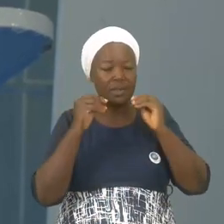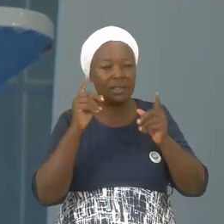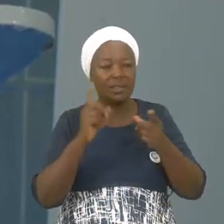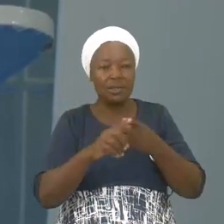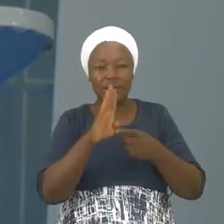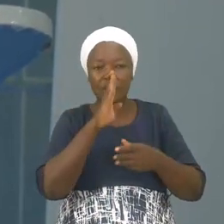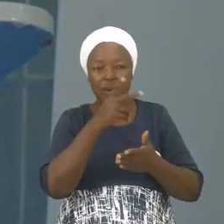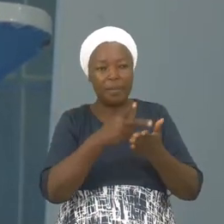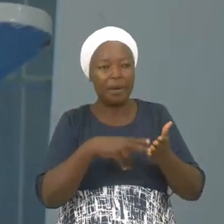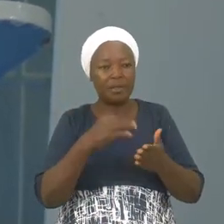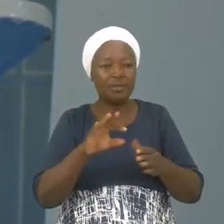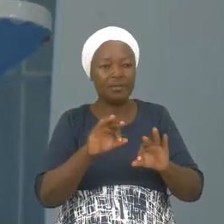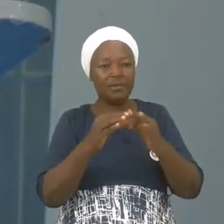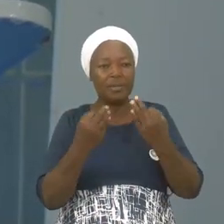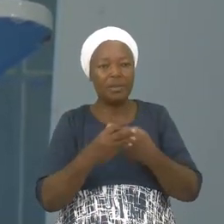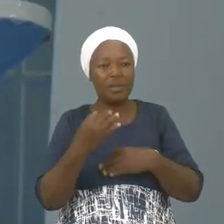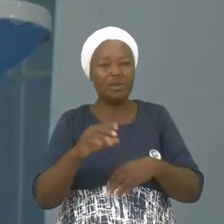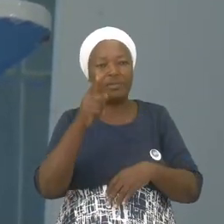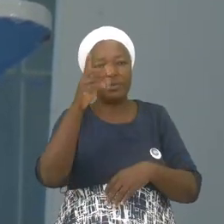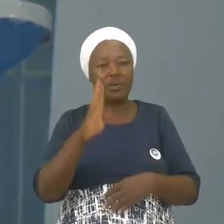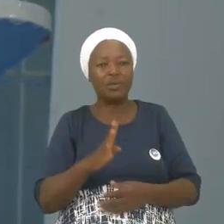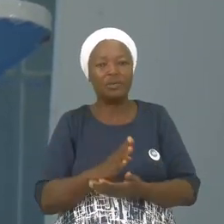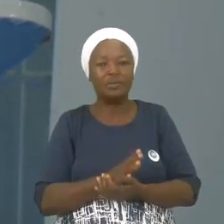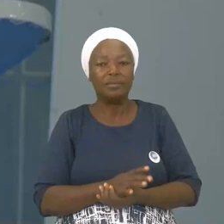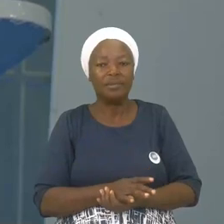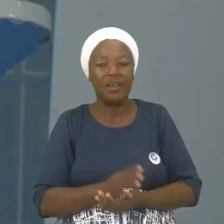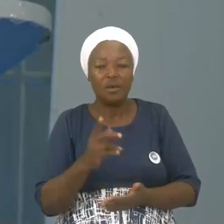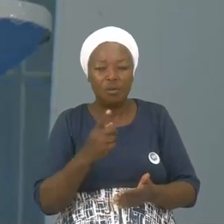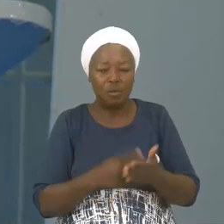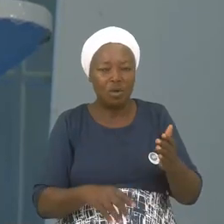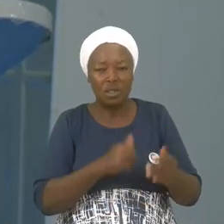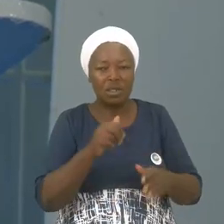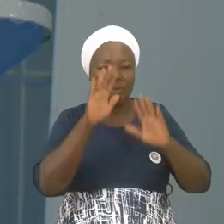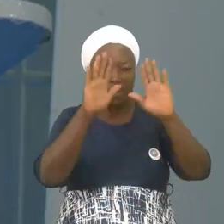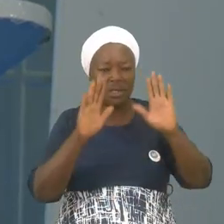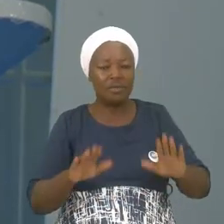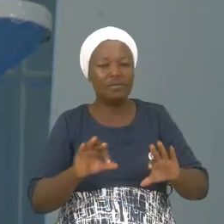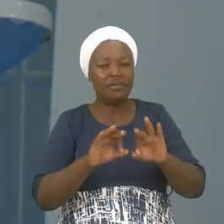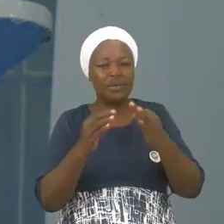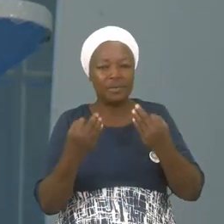Et c'est une expérience bénie de faire partie de la famille de Dieu.